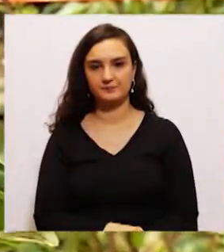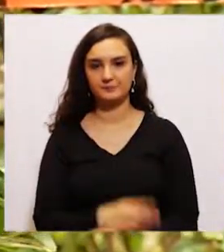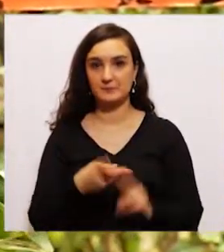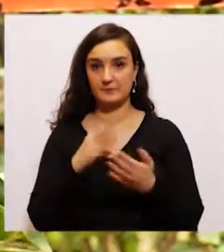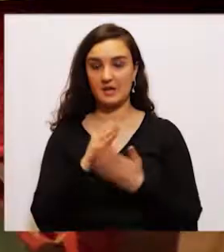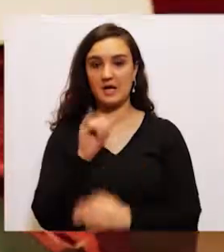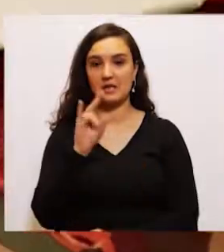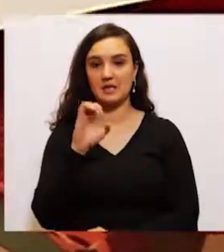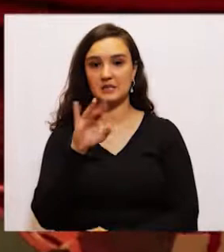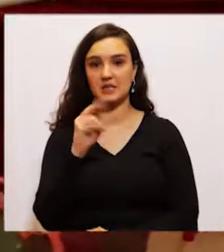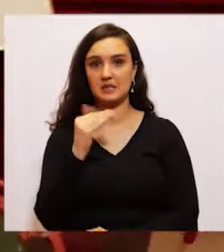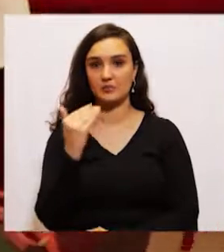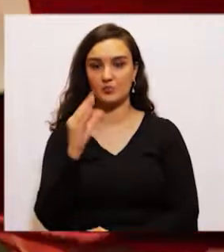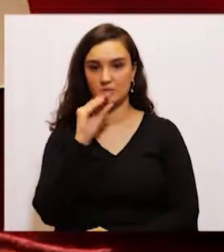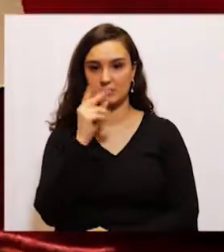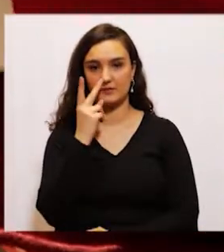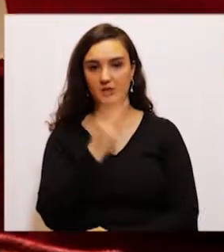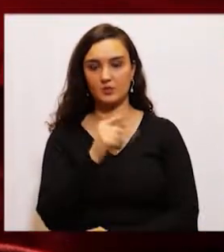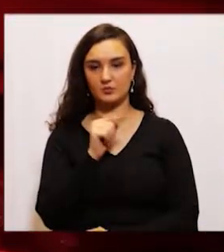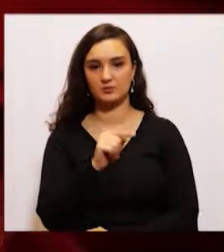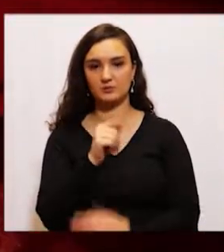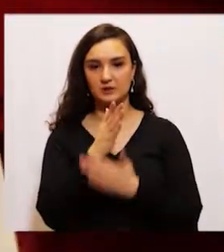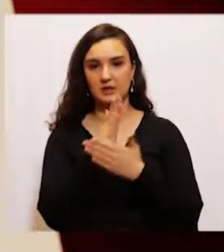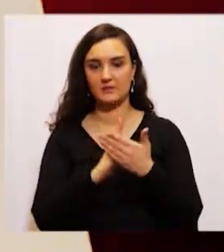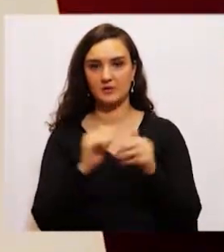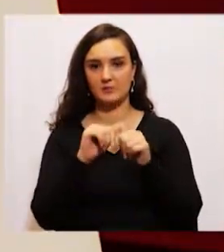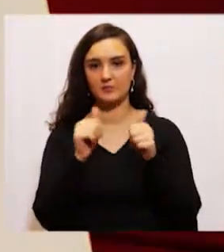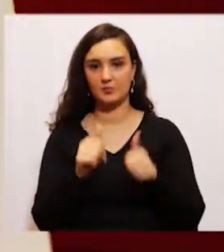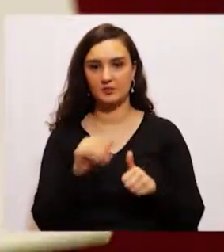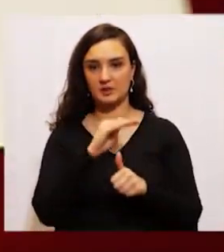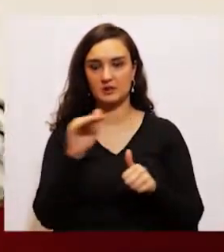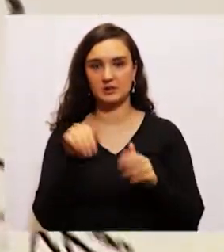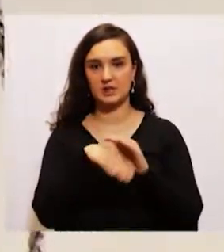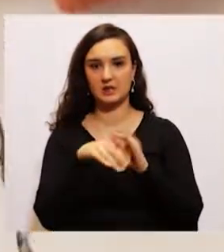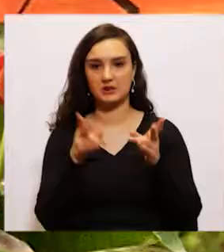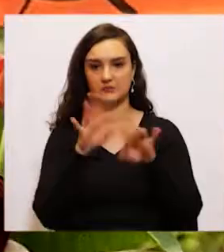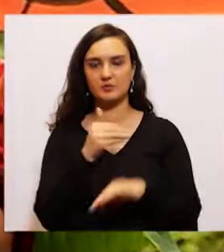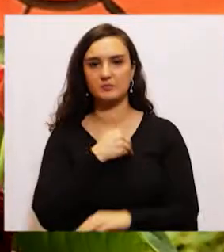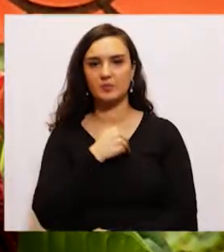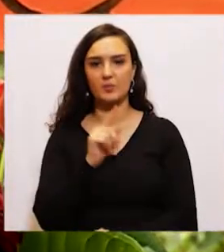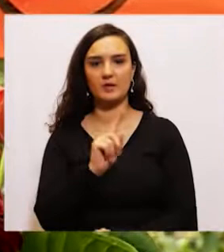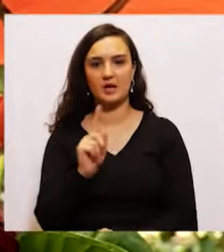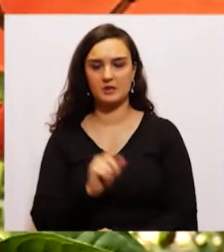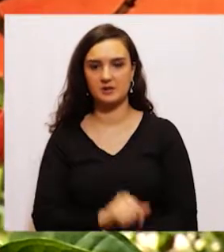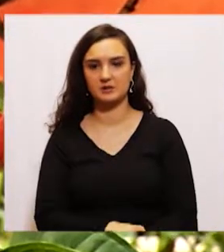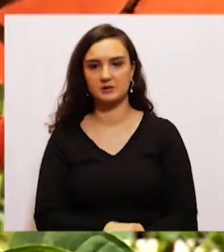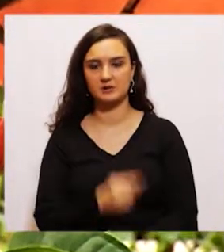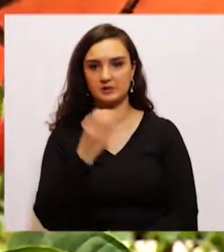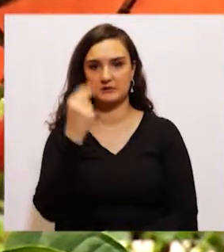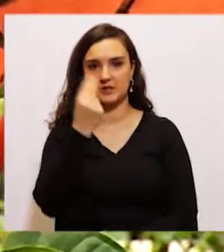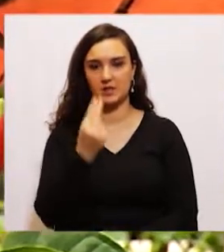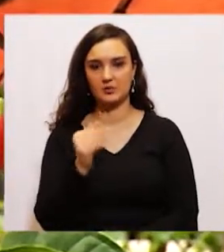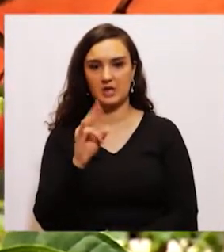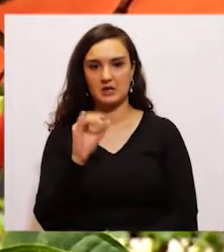ანასტასიას ძაღლი. ეხლა ჩვენ რაღა ნახეთ აი აქ ნახევარი ფორმატი დაგვრჩათ არის და მინდა რომ რაღაცა კიდე